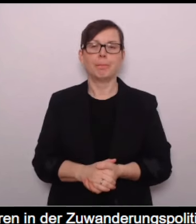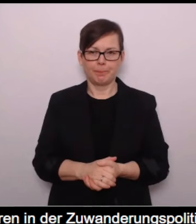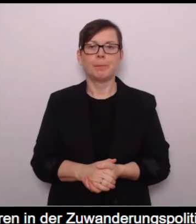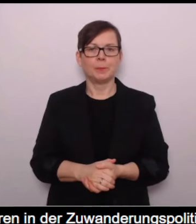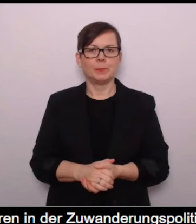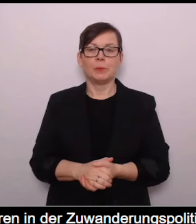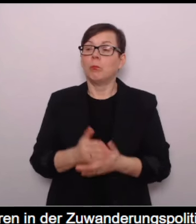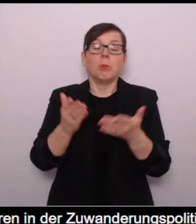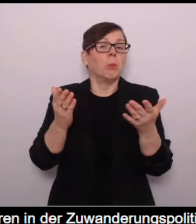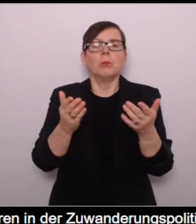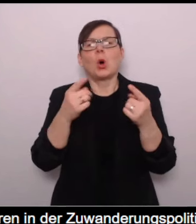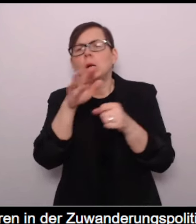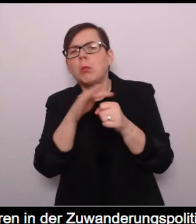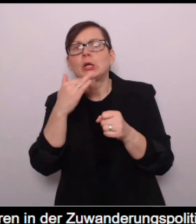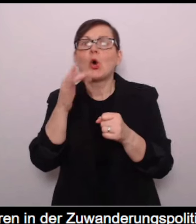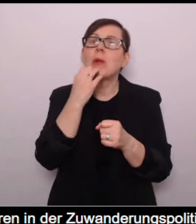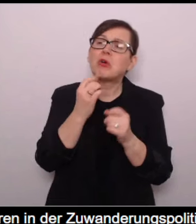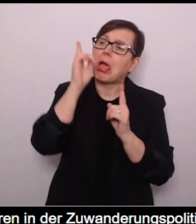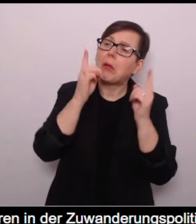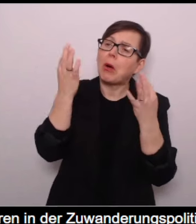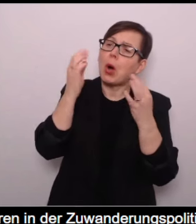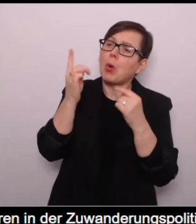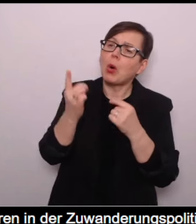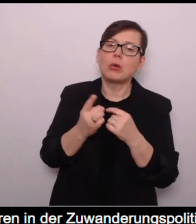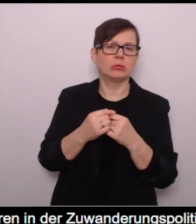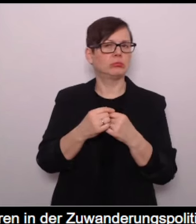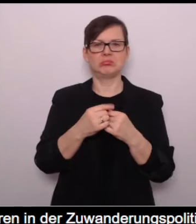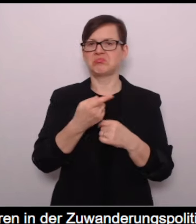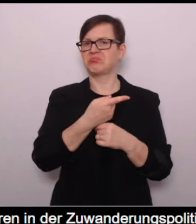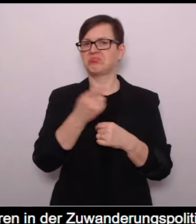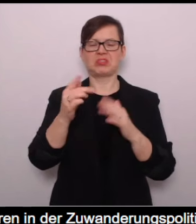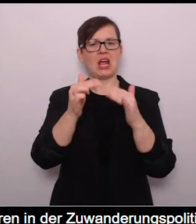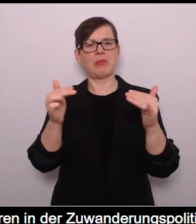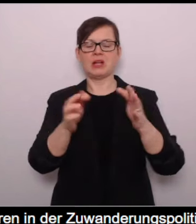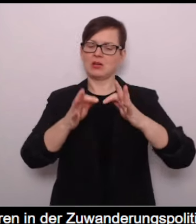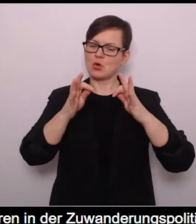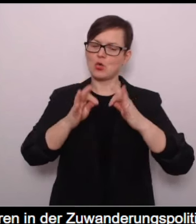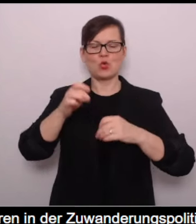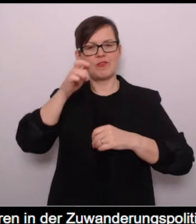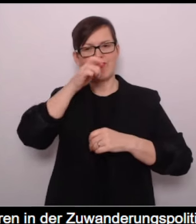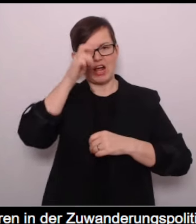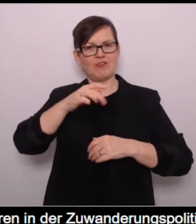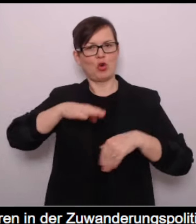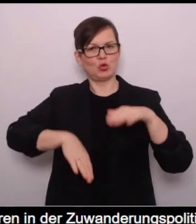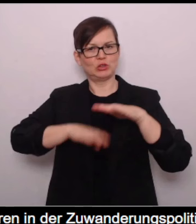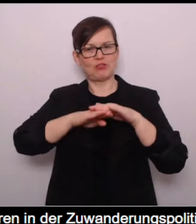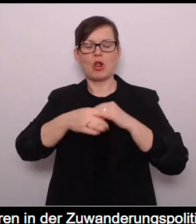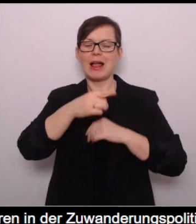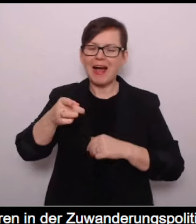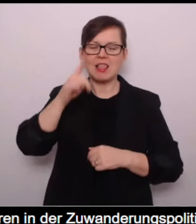abdeckt, was wichtig ist. Es waren auch keine großen darüber hinausgehenden Wünsche vorhanden. Und das zeigt auch das